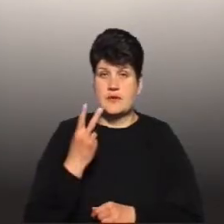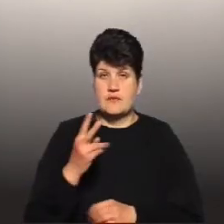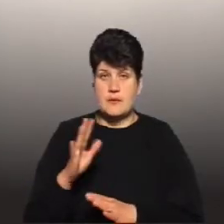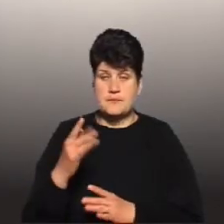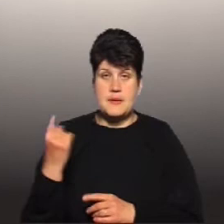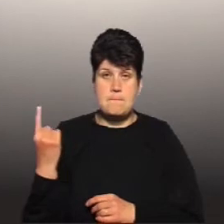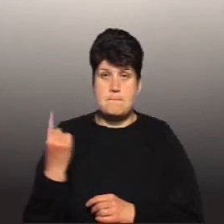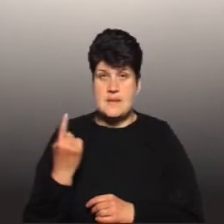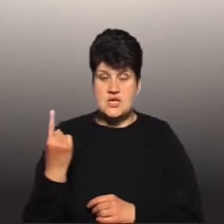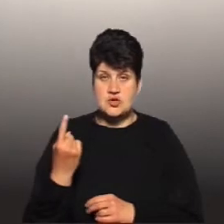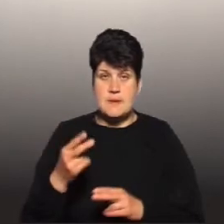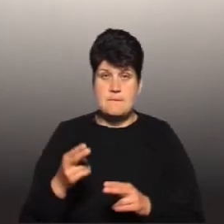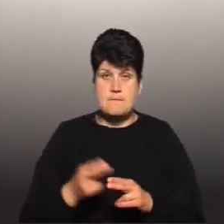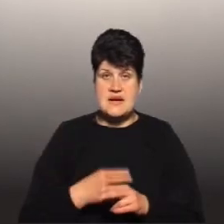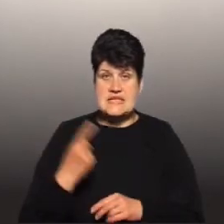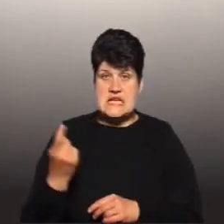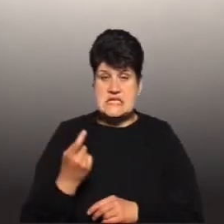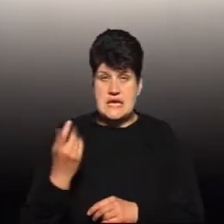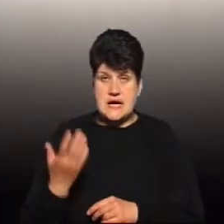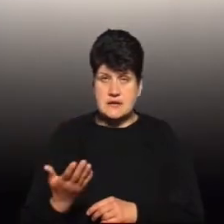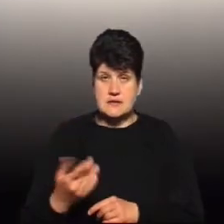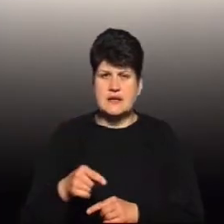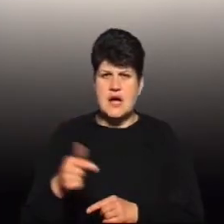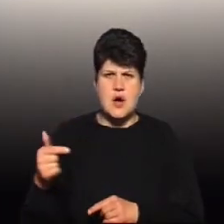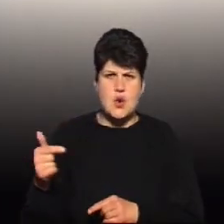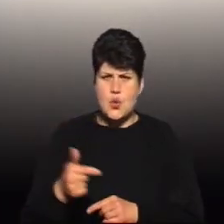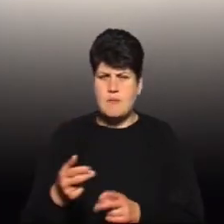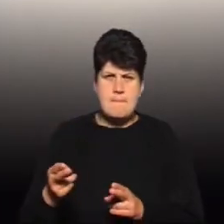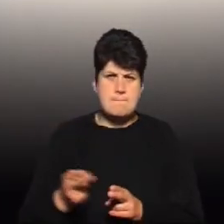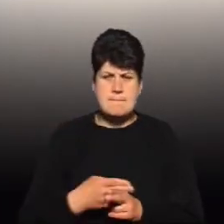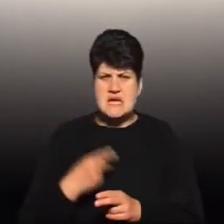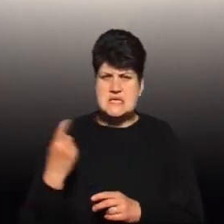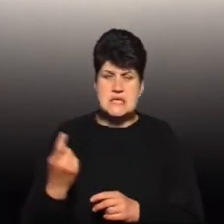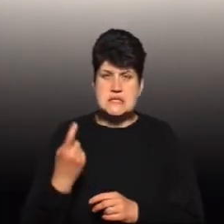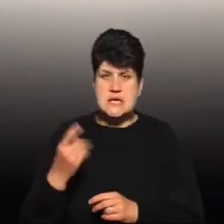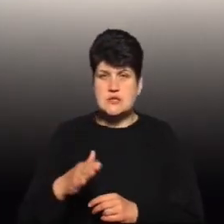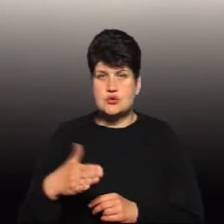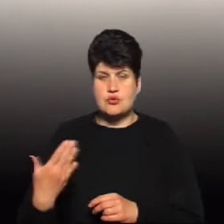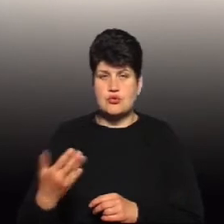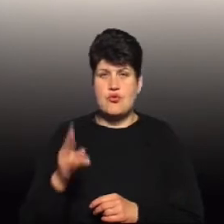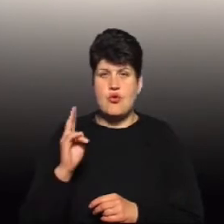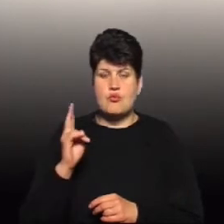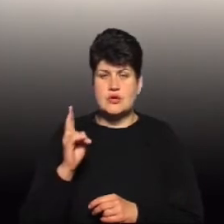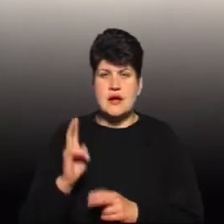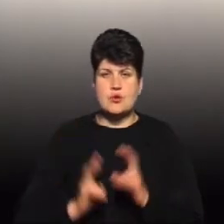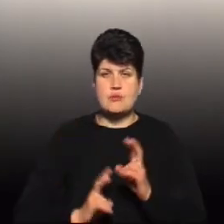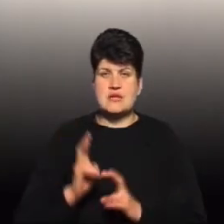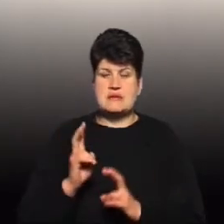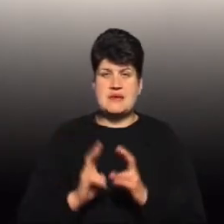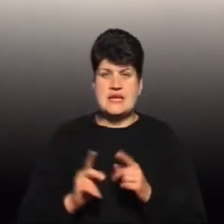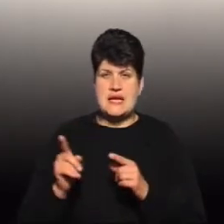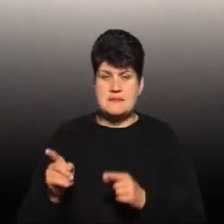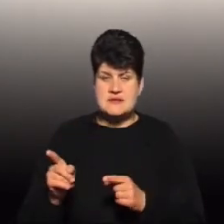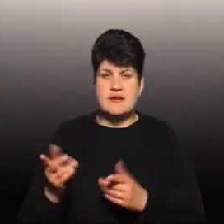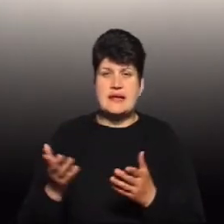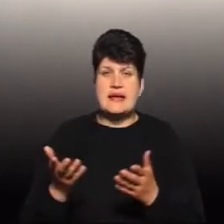– безхазяйність. Така груба безхазяйність з боку комунального того чи іншого підприємства, яке